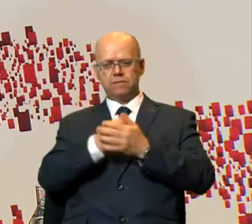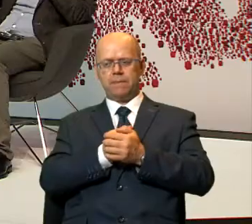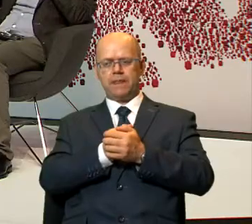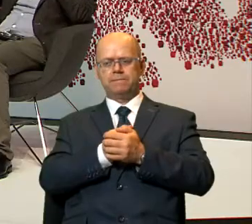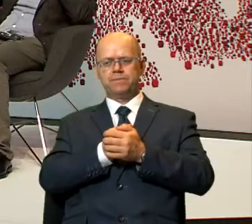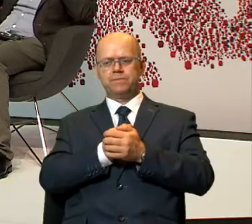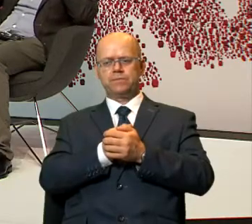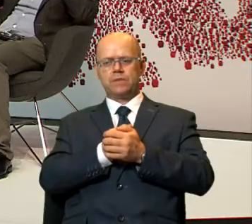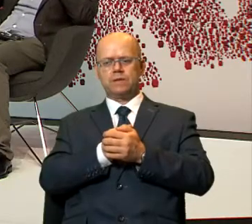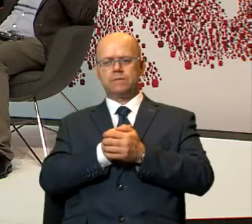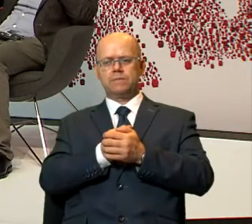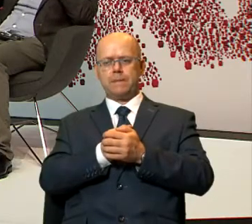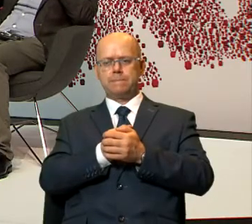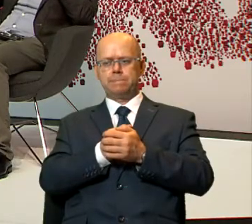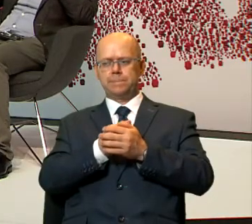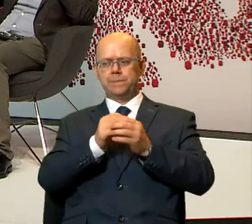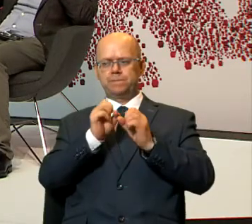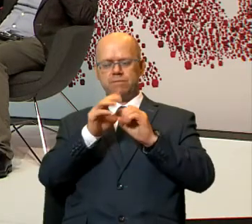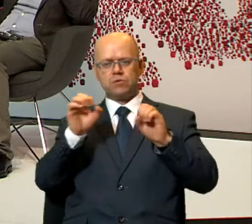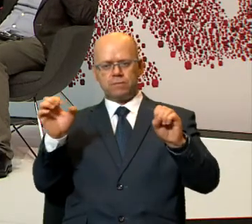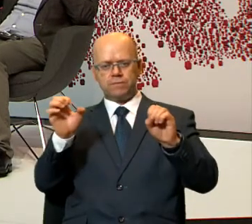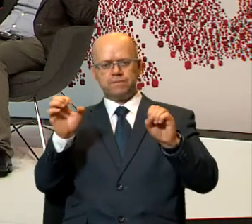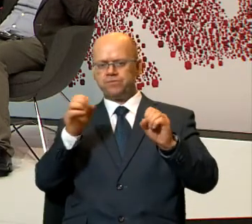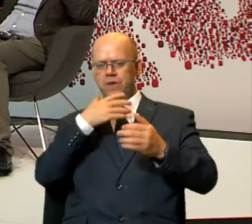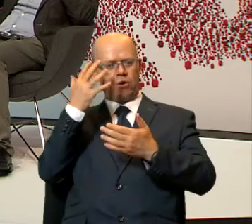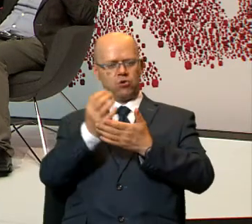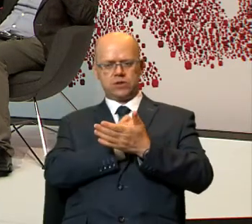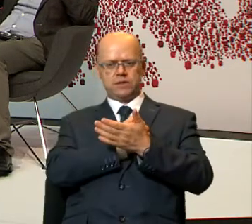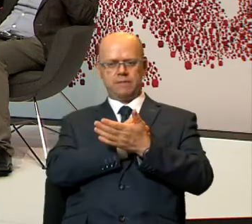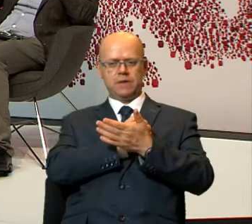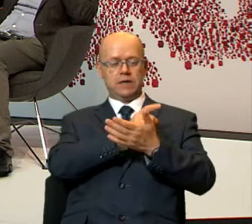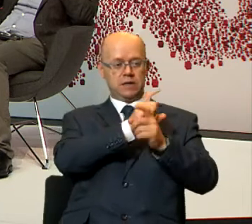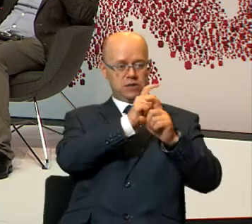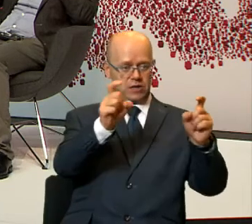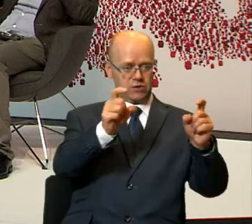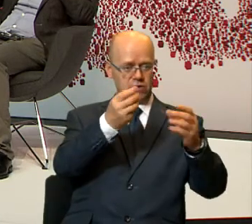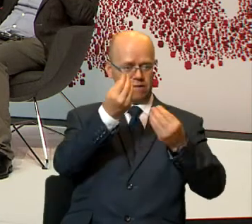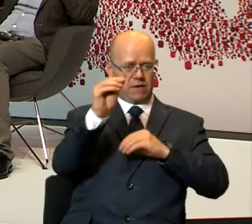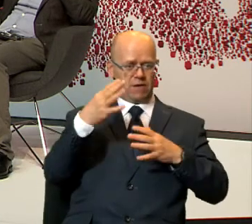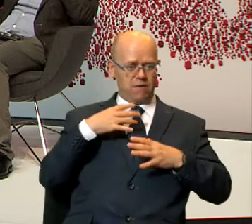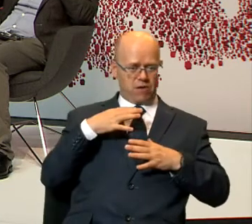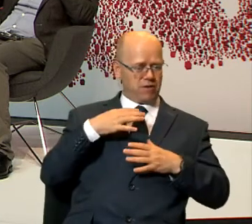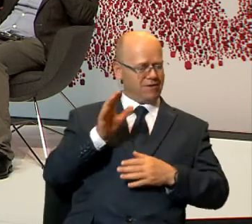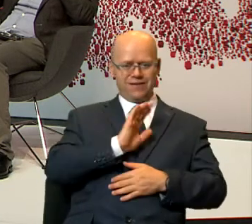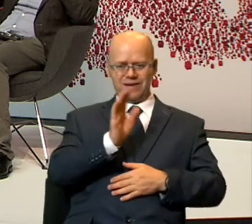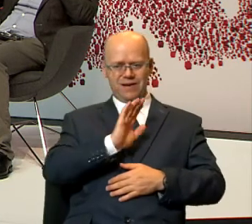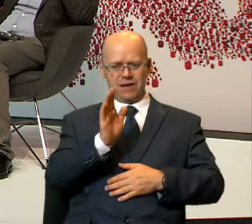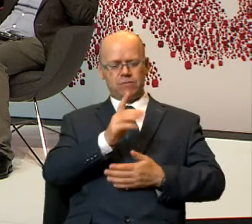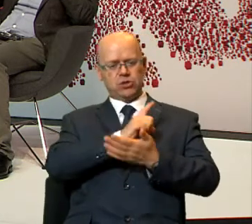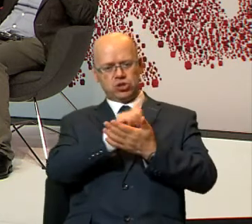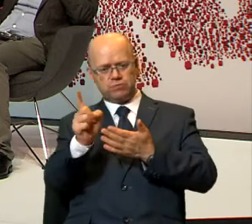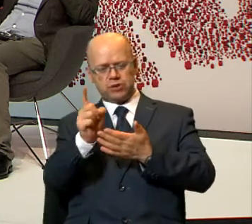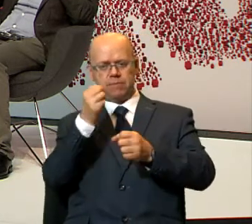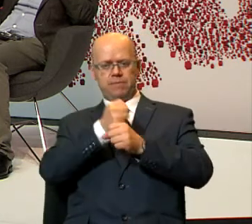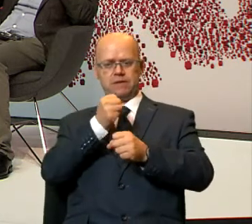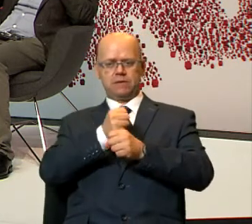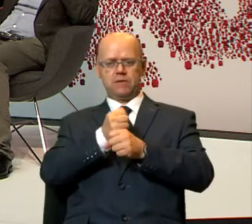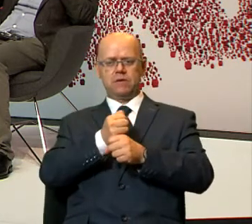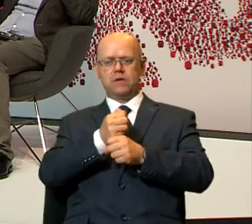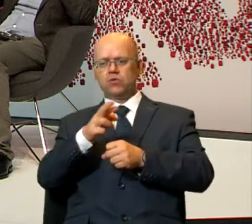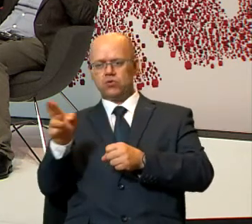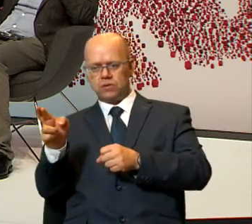tak pisze, że wcale nie korzystamy na czasie, nie mamy więcej wolnego, więcej dni wolnych, bo szybciej pracujemy, mamy do tego urządzenia,